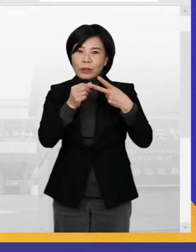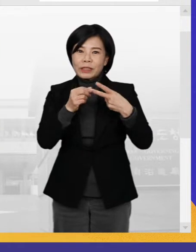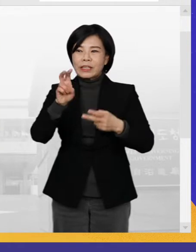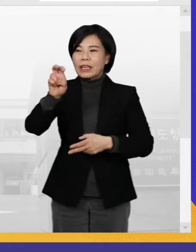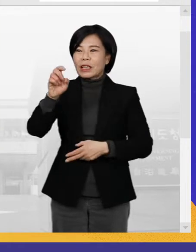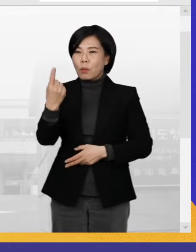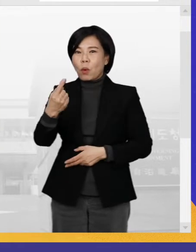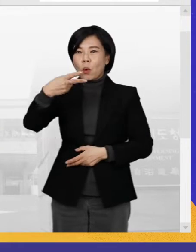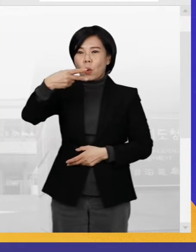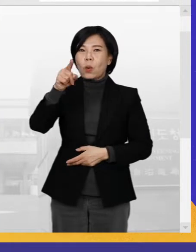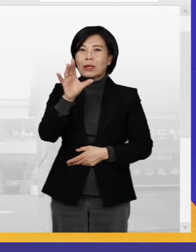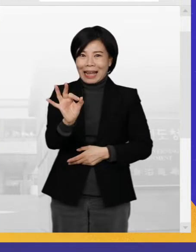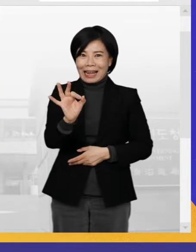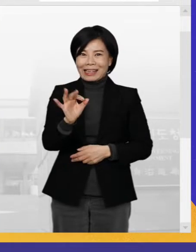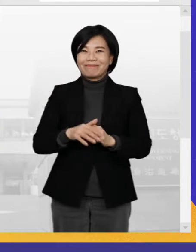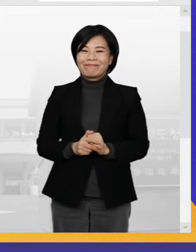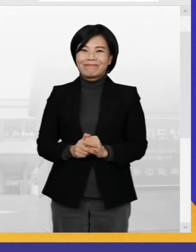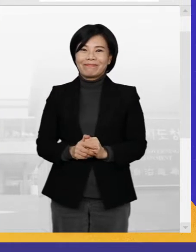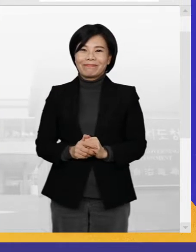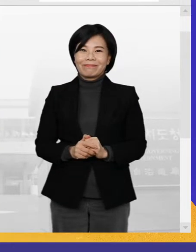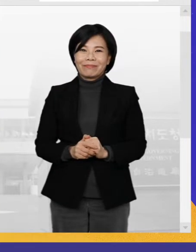두 번째, 모당입니다.